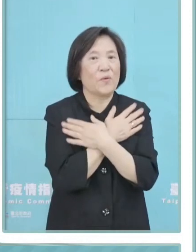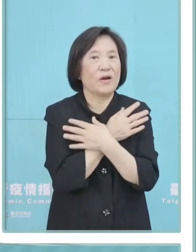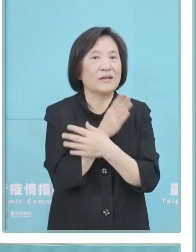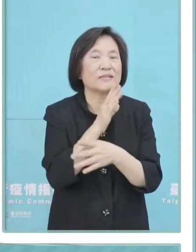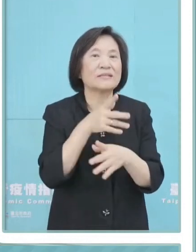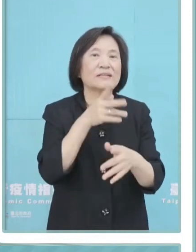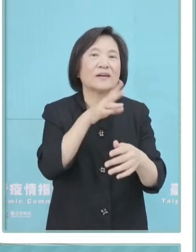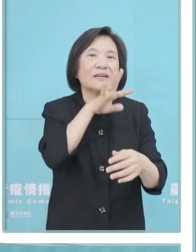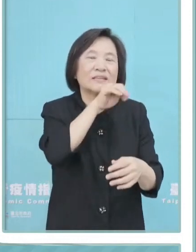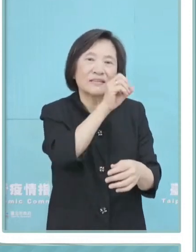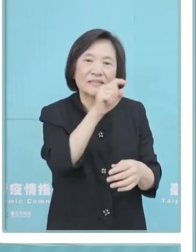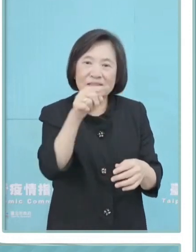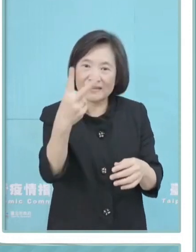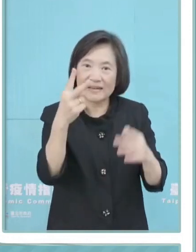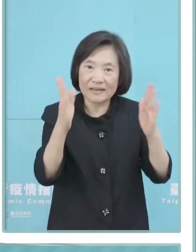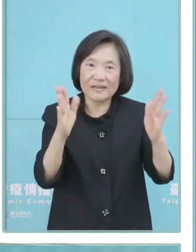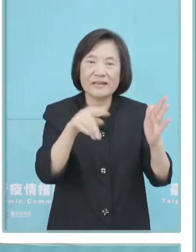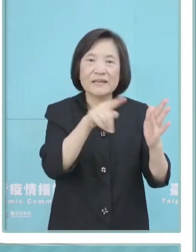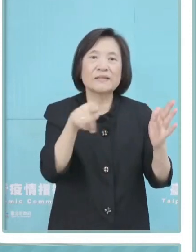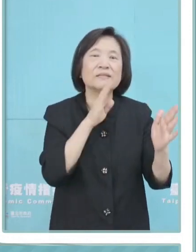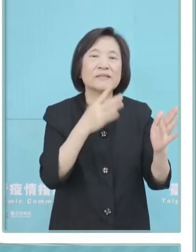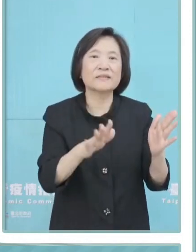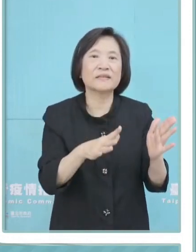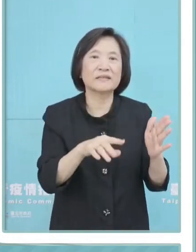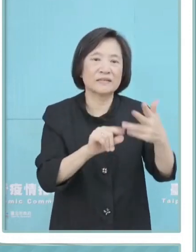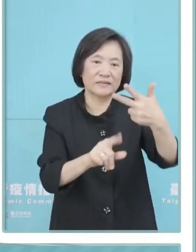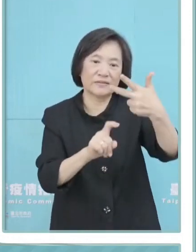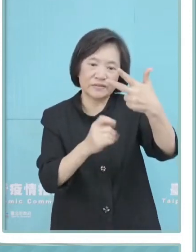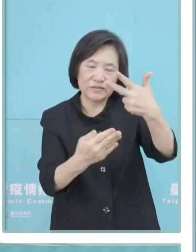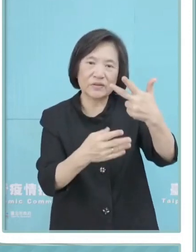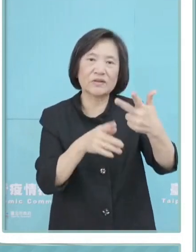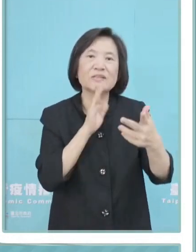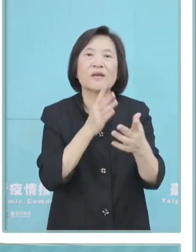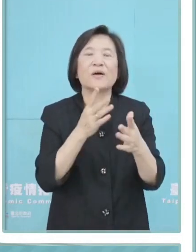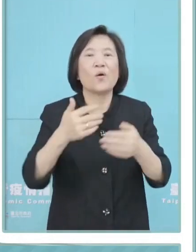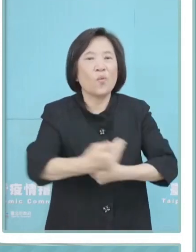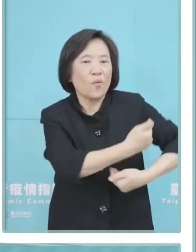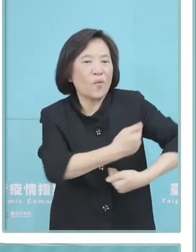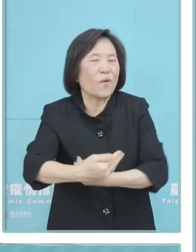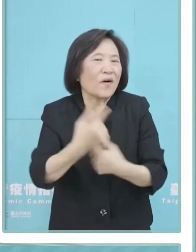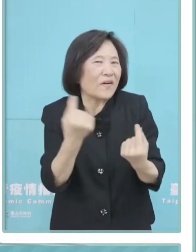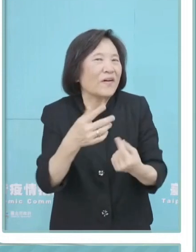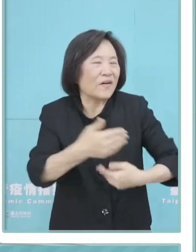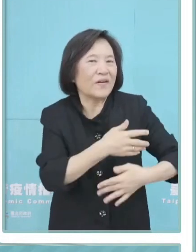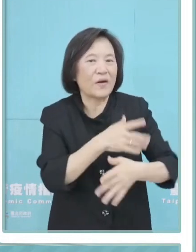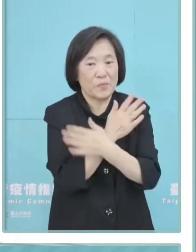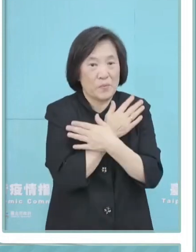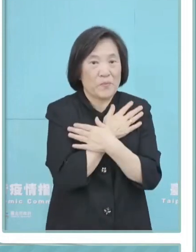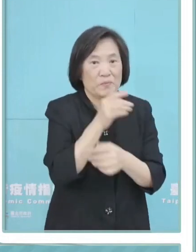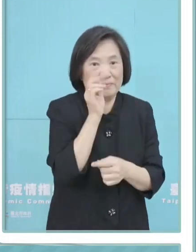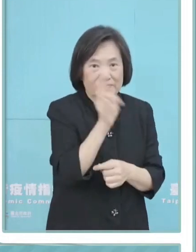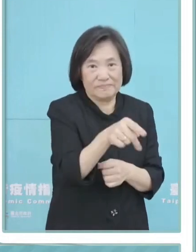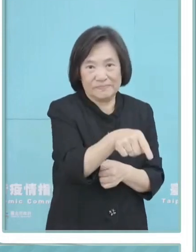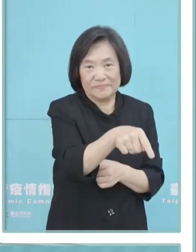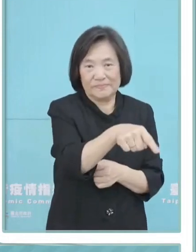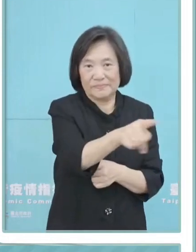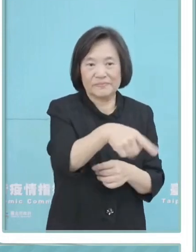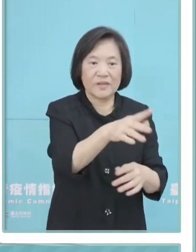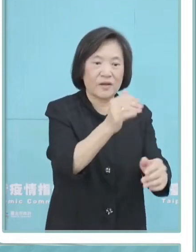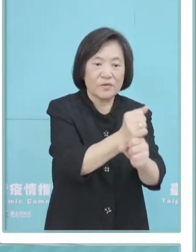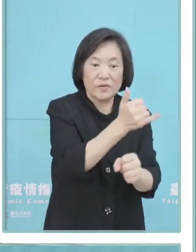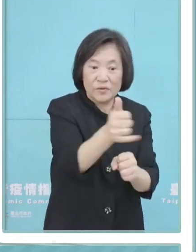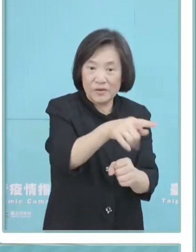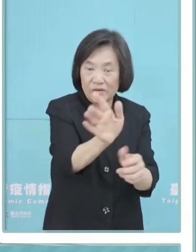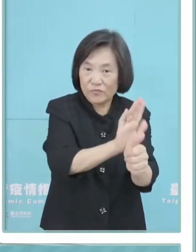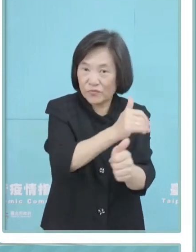幼托，幼托的部分是19号。那每一位哈，这个托婴的这些服务人